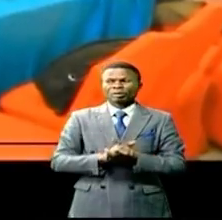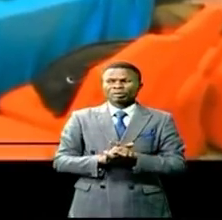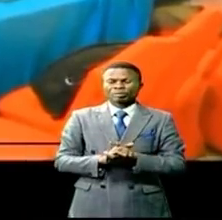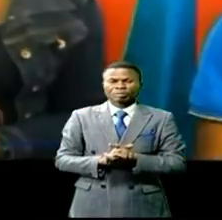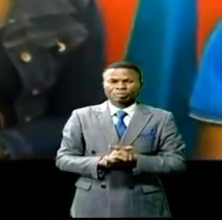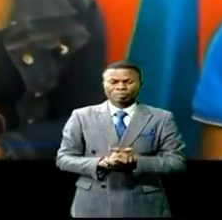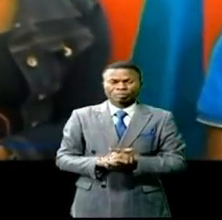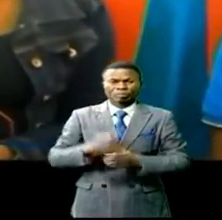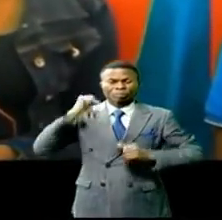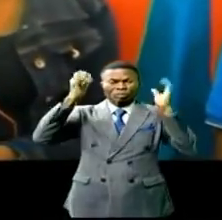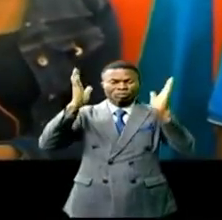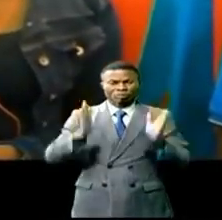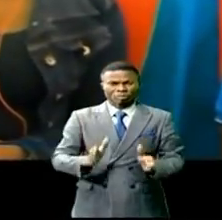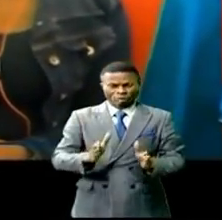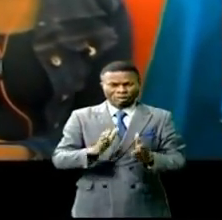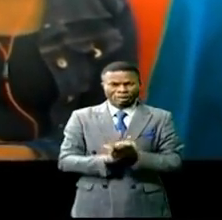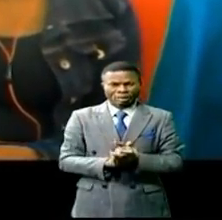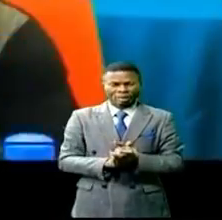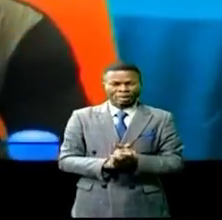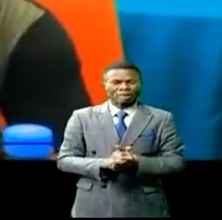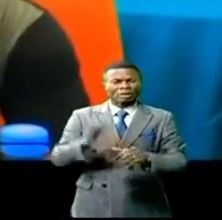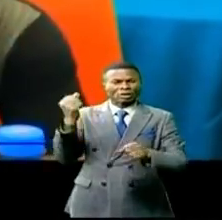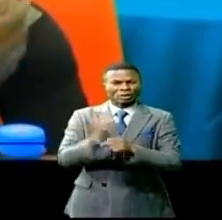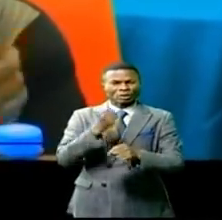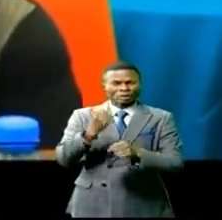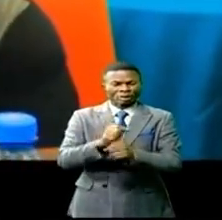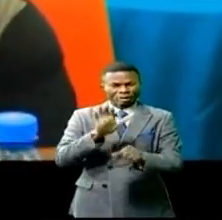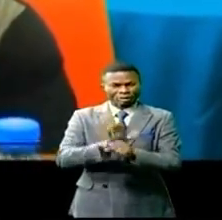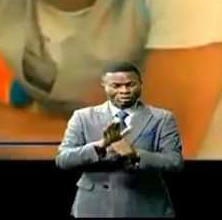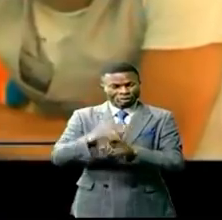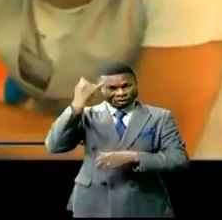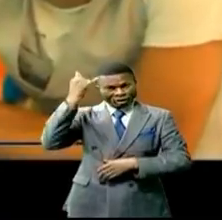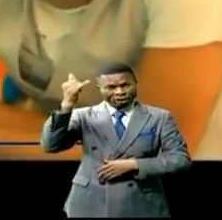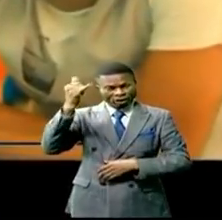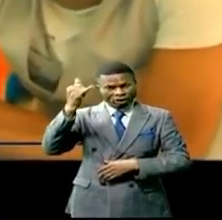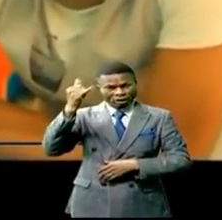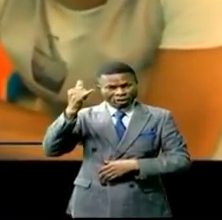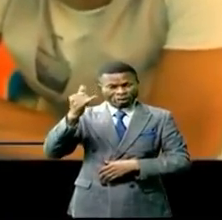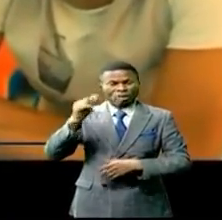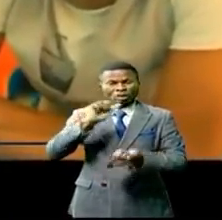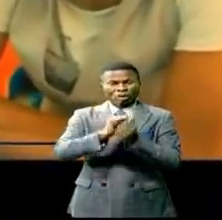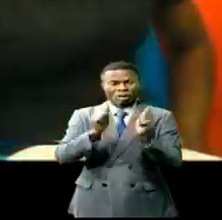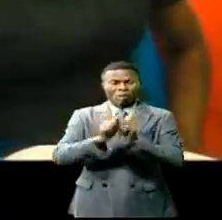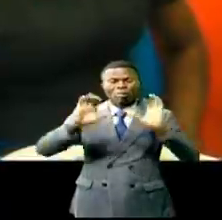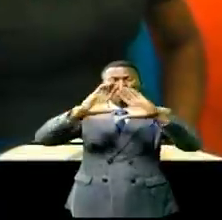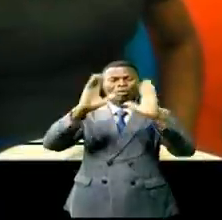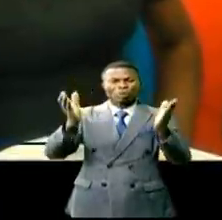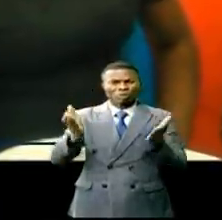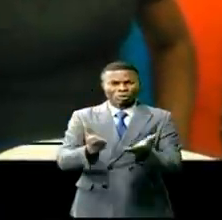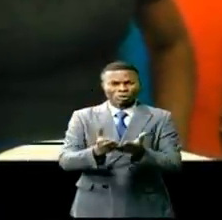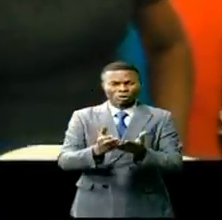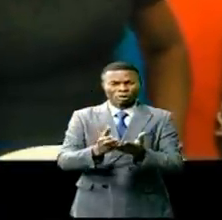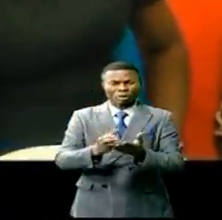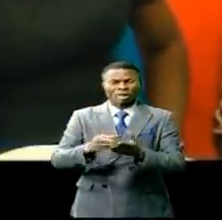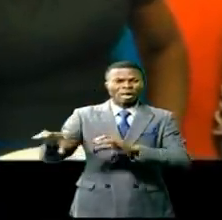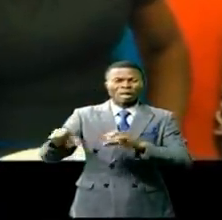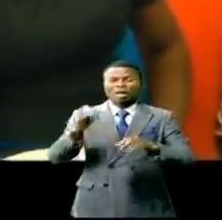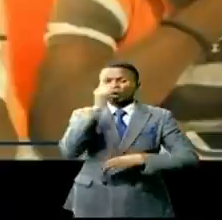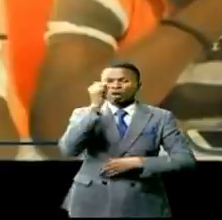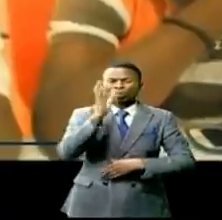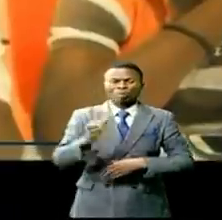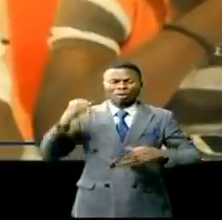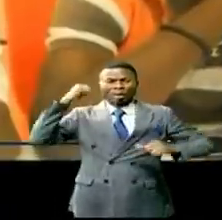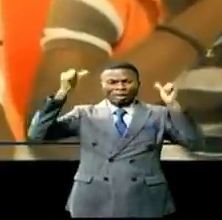comédiens confère à ceux qui l'exercent in célébrités ainsi qu'une influence sur la communauté les artistes comédiens ont été